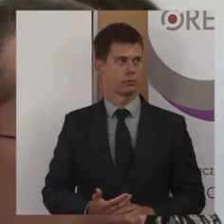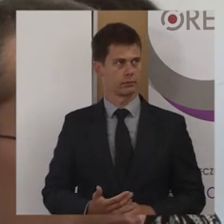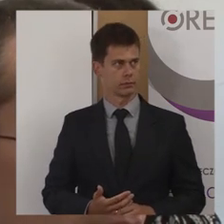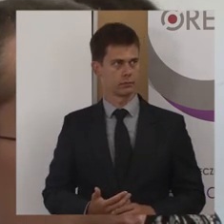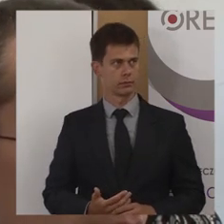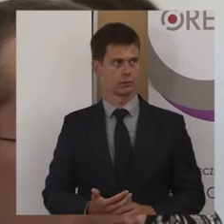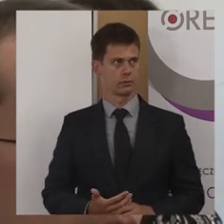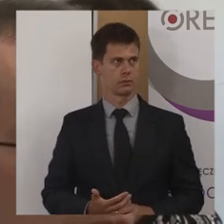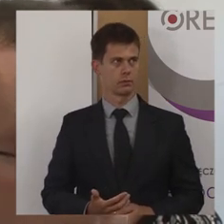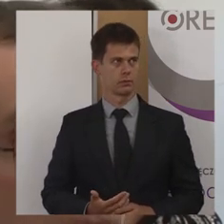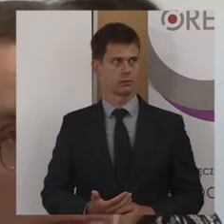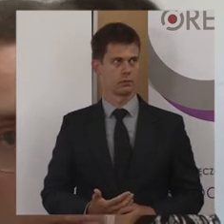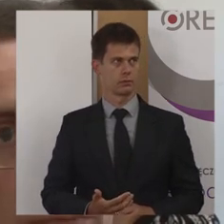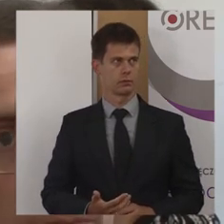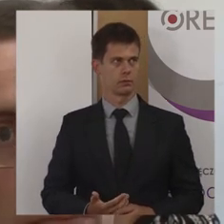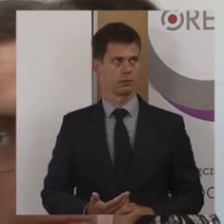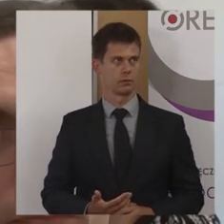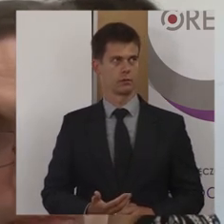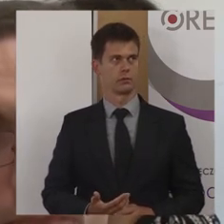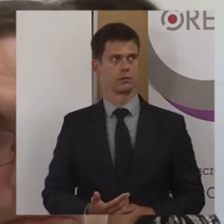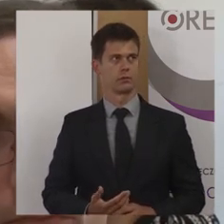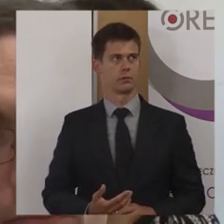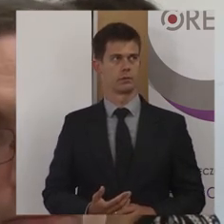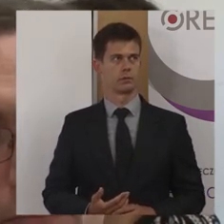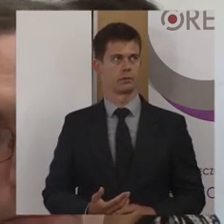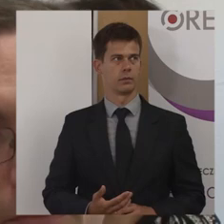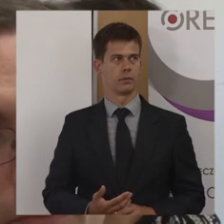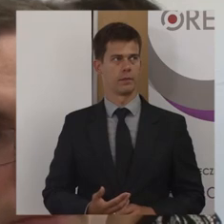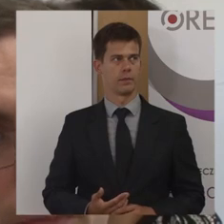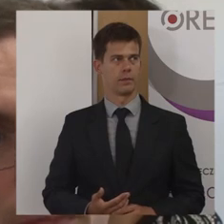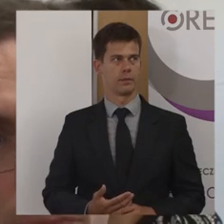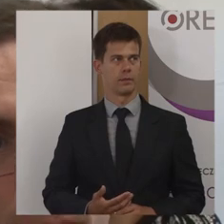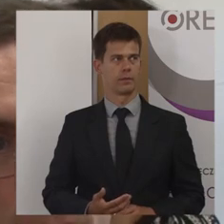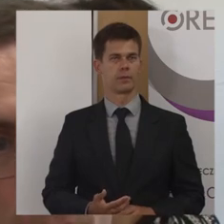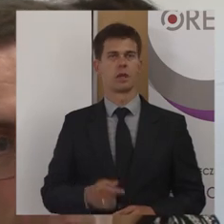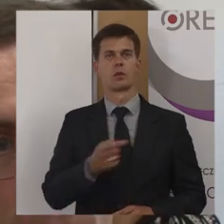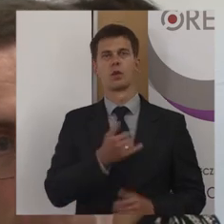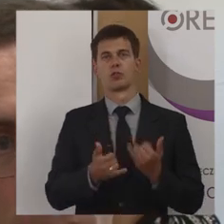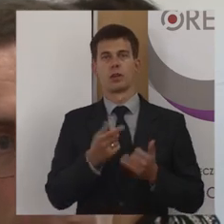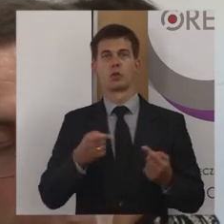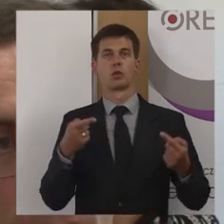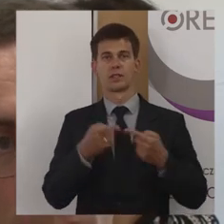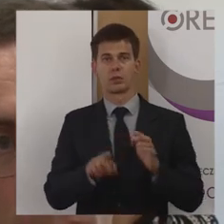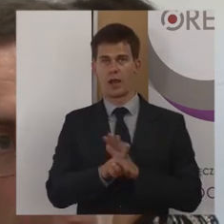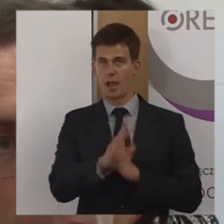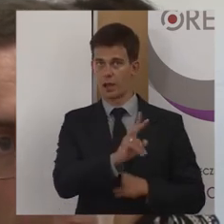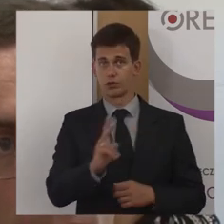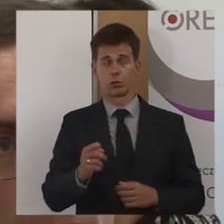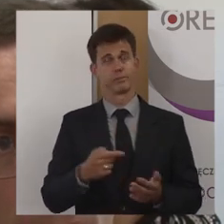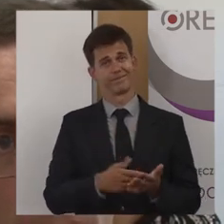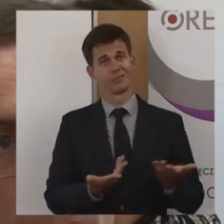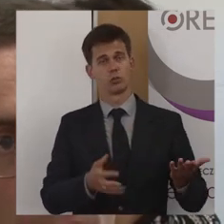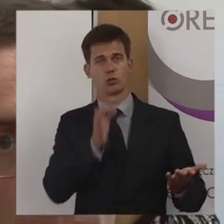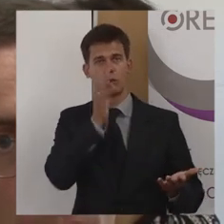widział. Myślę, że tutaj taki e-podręcznik, jeżeli chcemy go nazwać, że jest on rzeczywiście dostępny dla wszystkich, powinien być